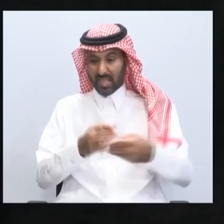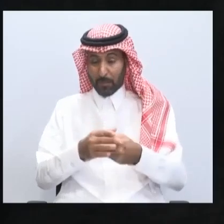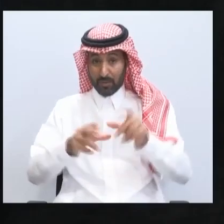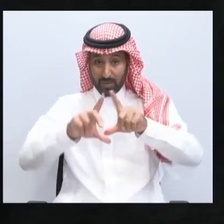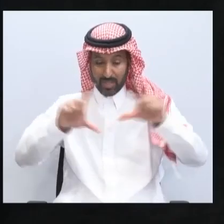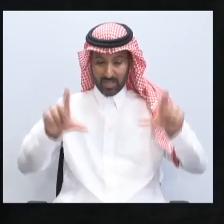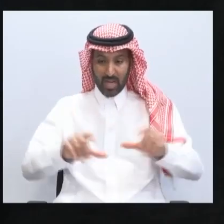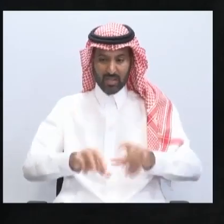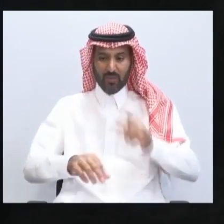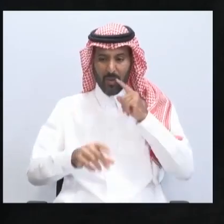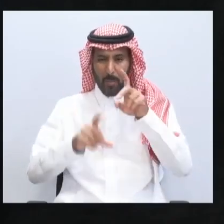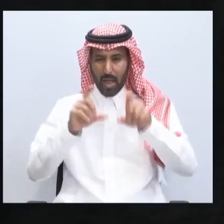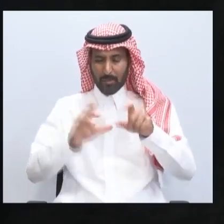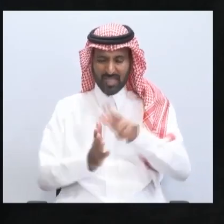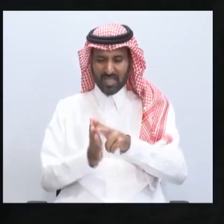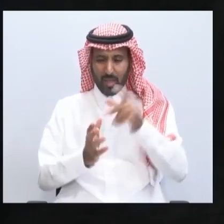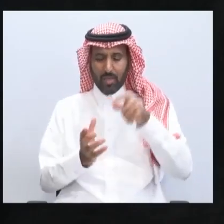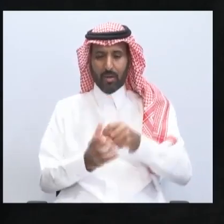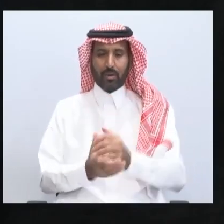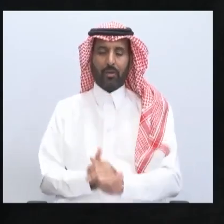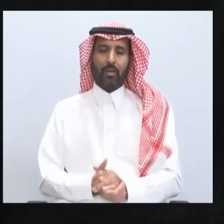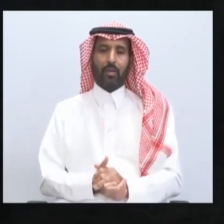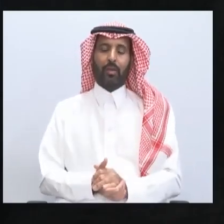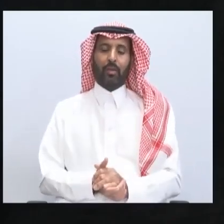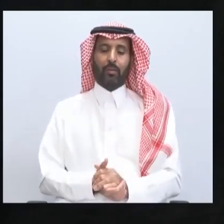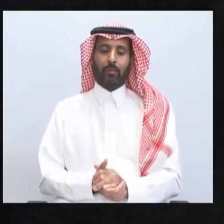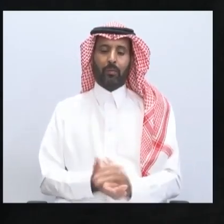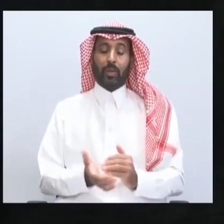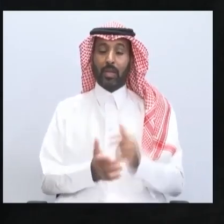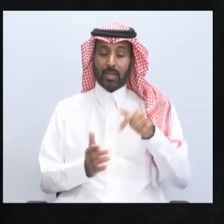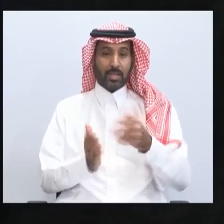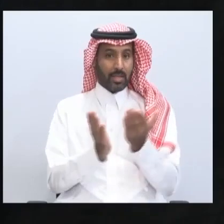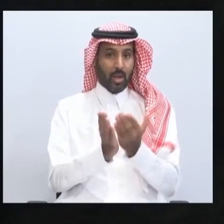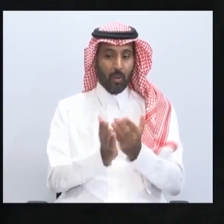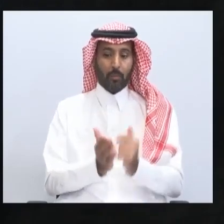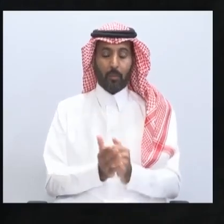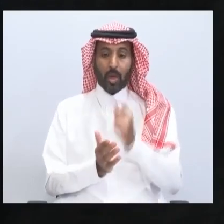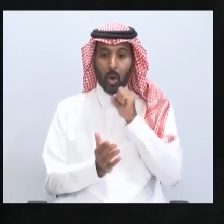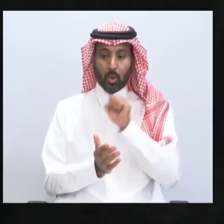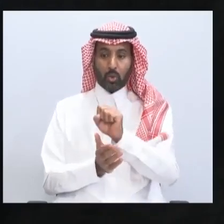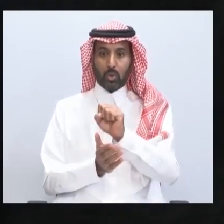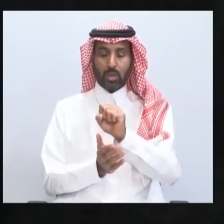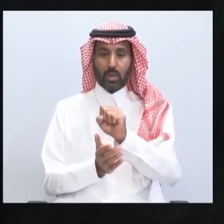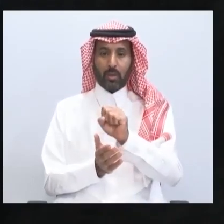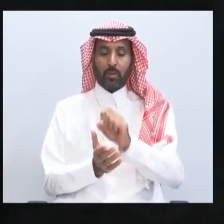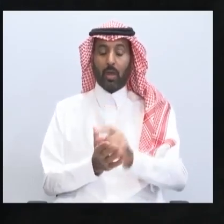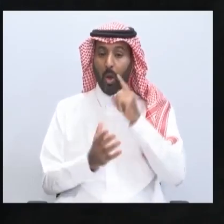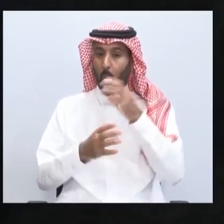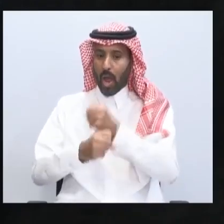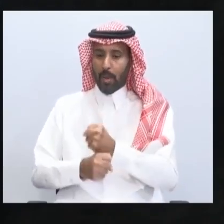جهازك بالبرامج الضار درسنا اليوم الخصوصيه